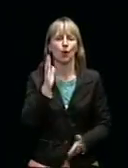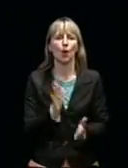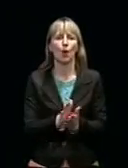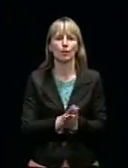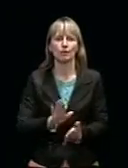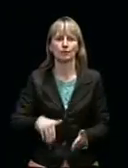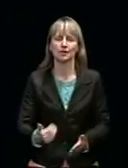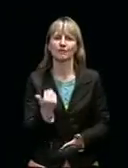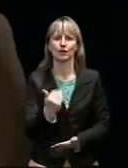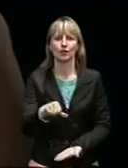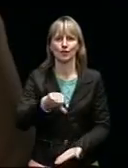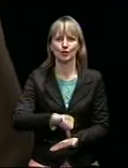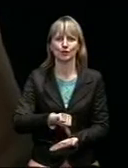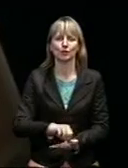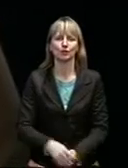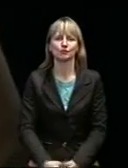після вашого виступу?